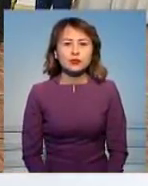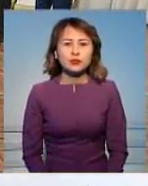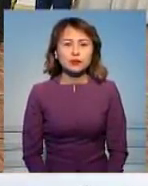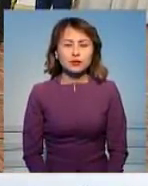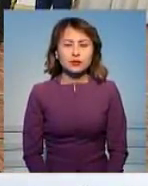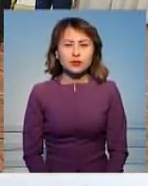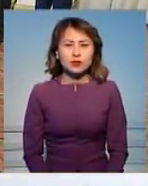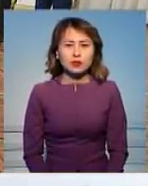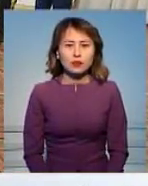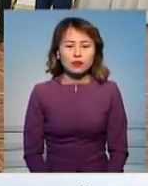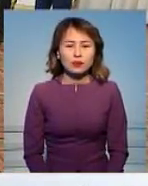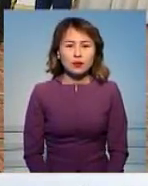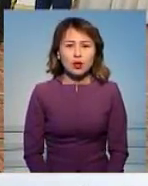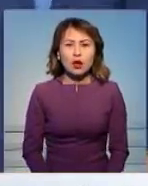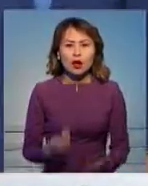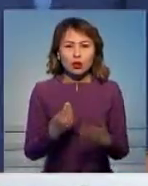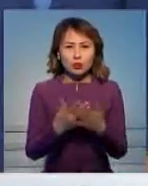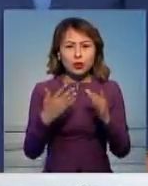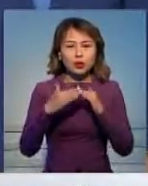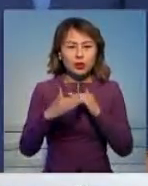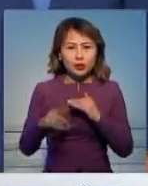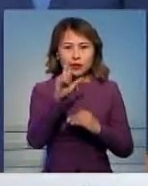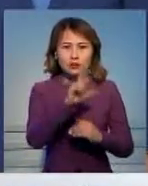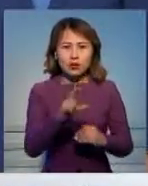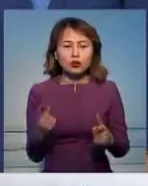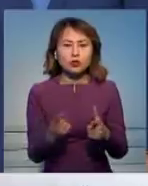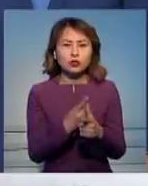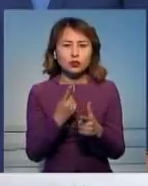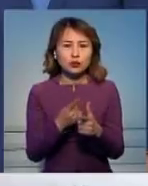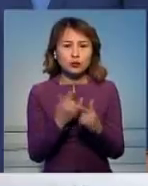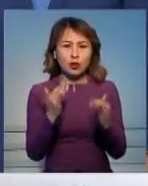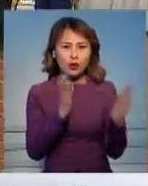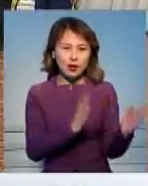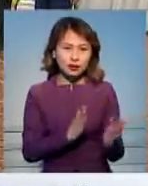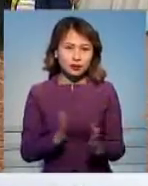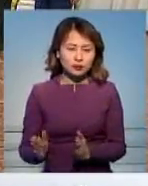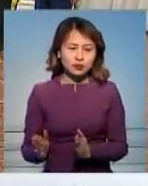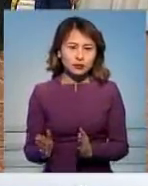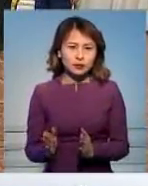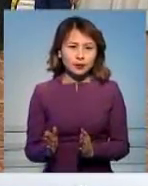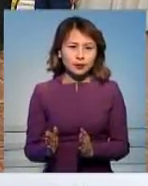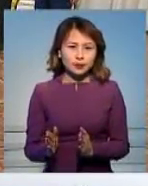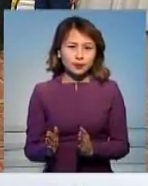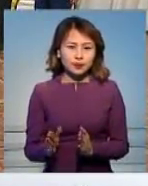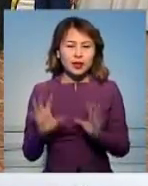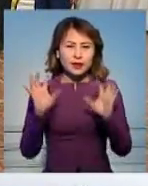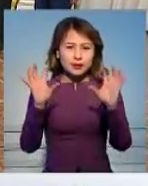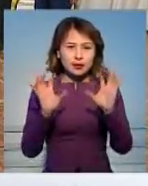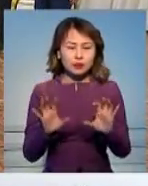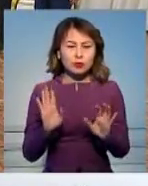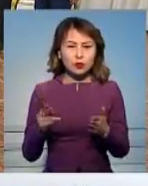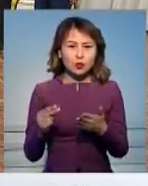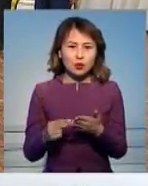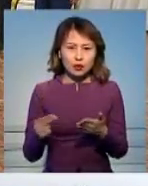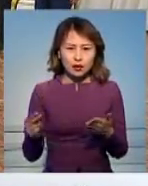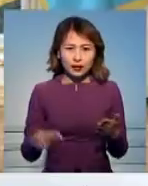Құрметті отандастар, бүгін мен кәсіпкерлік қызметті реттеуді жетілдіруге бағытталған заңға қол